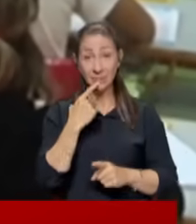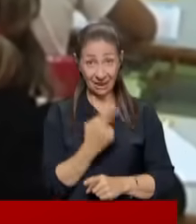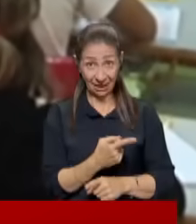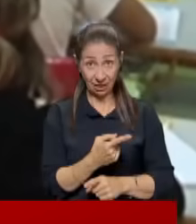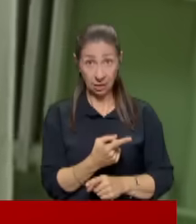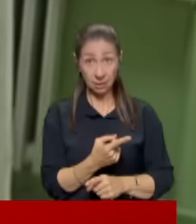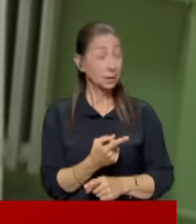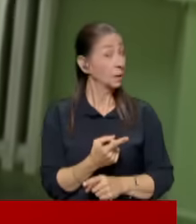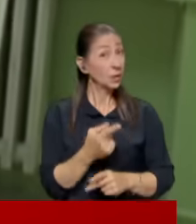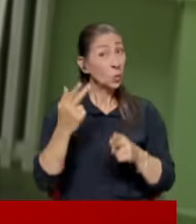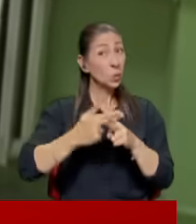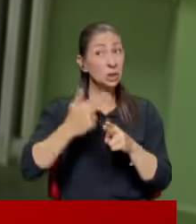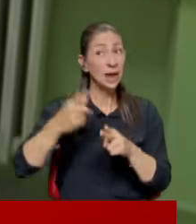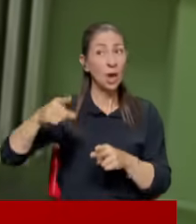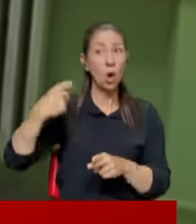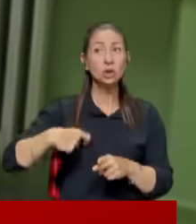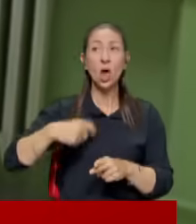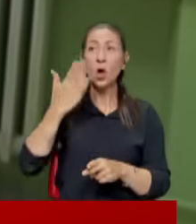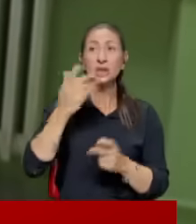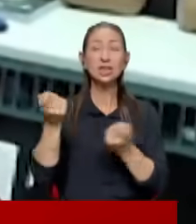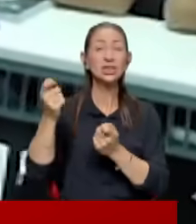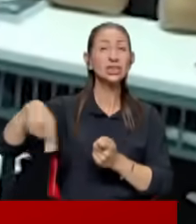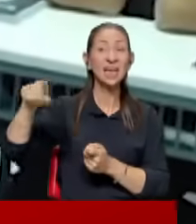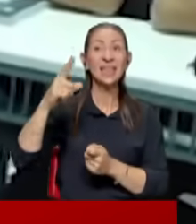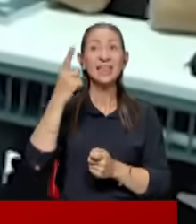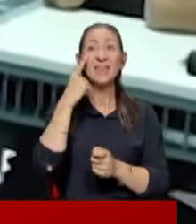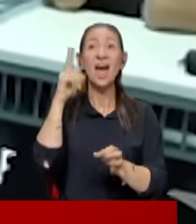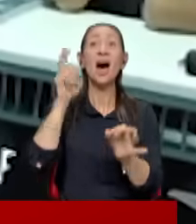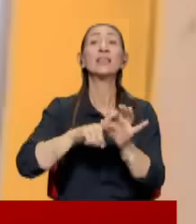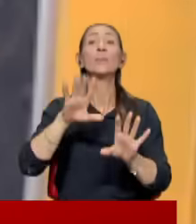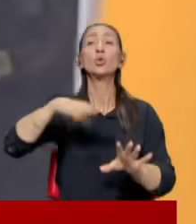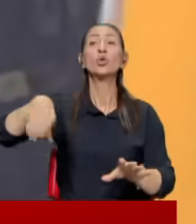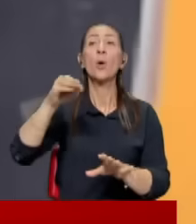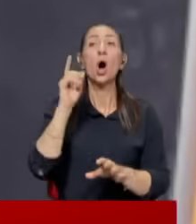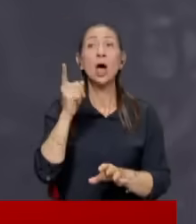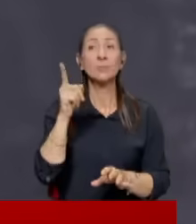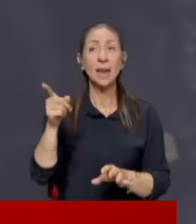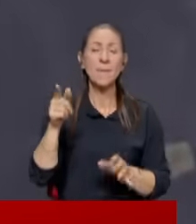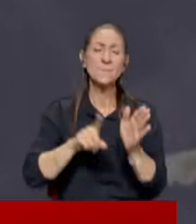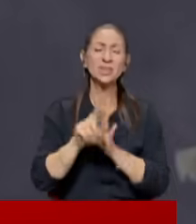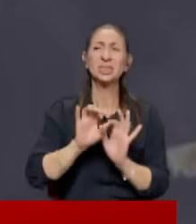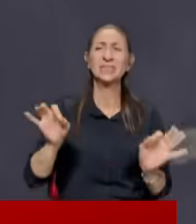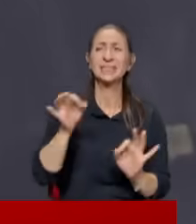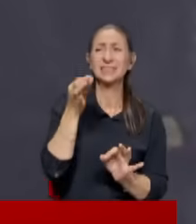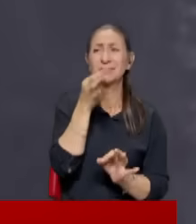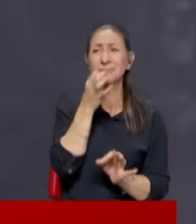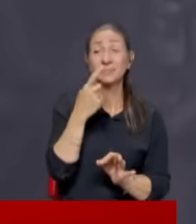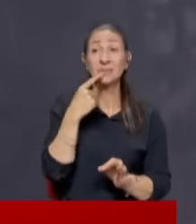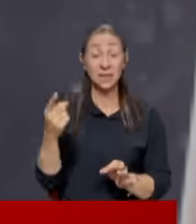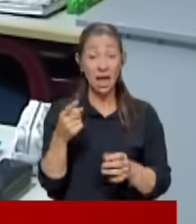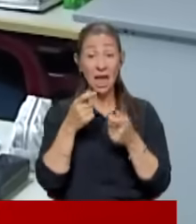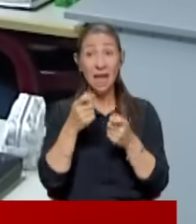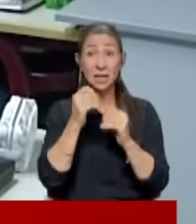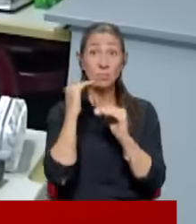ifadesini kullandı. Kurslarda özel okullarda çalışan devlete atanmamış tüm öğretmenleri başarısızlıkla suçladı.